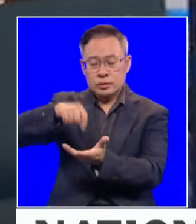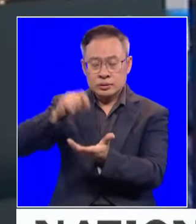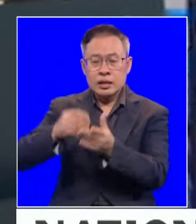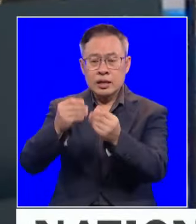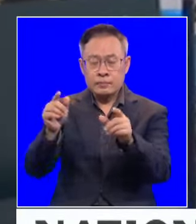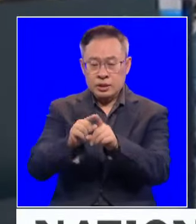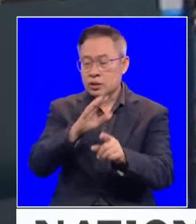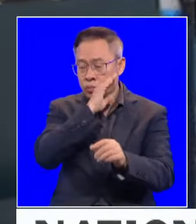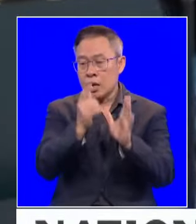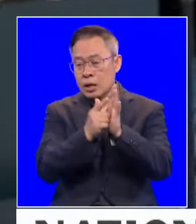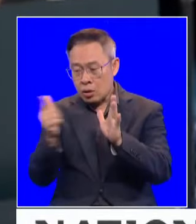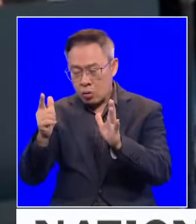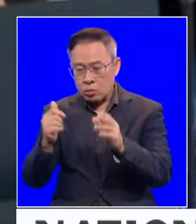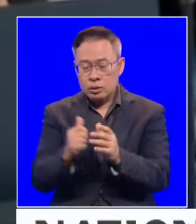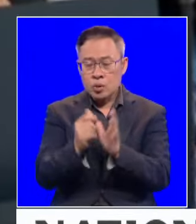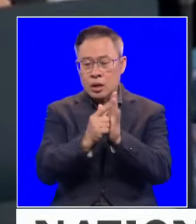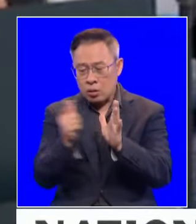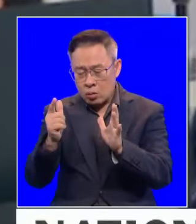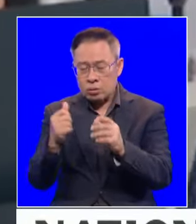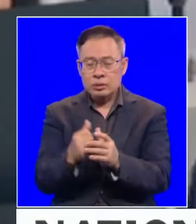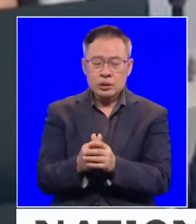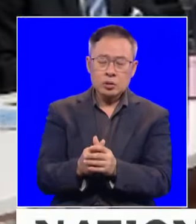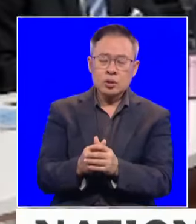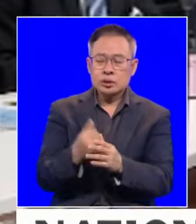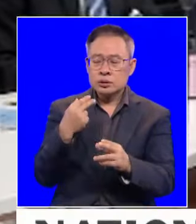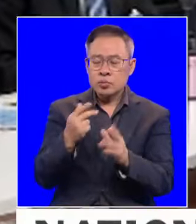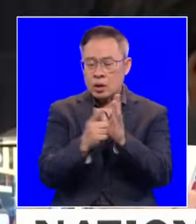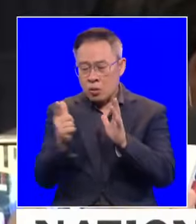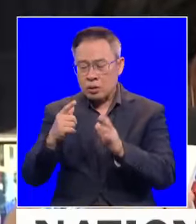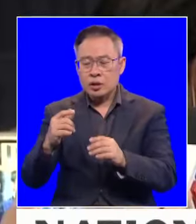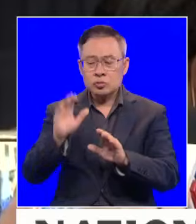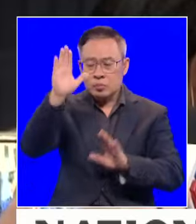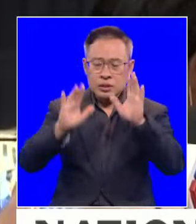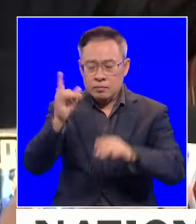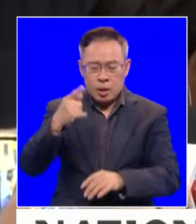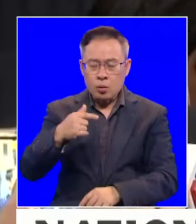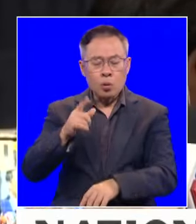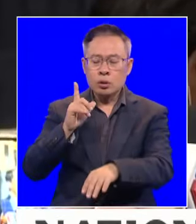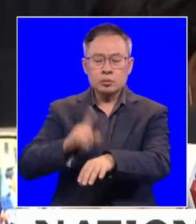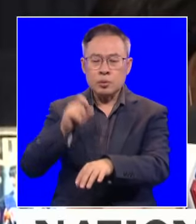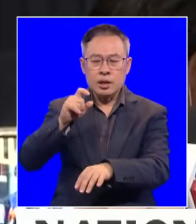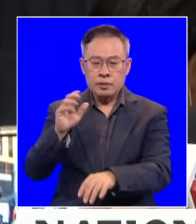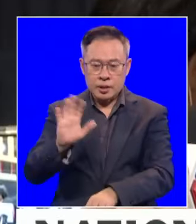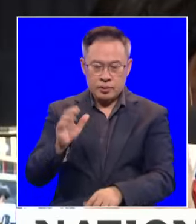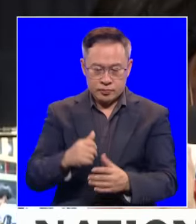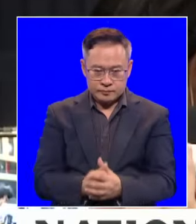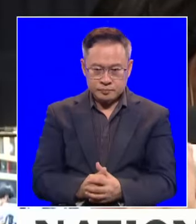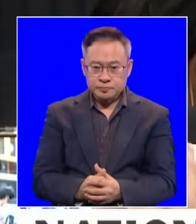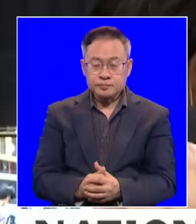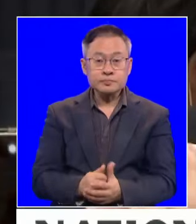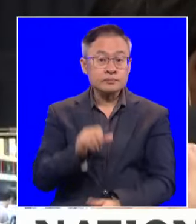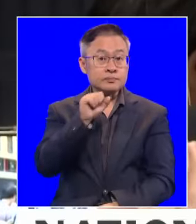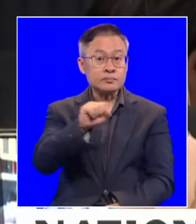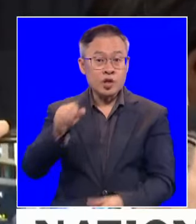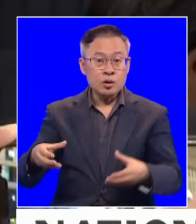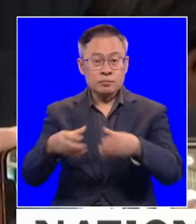แล้วกลับเข้าไปอีกอาจทำให้เกิดความยุ่งยากค่ะด้านนายปกรณ์วุฒิอุดมพิพัฒน์สกุลส.ส.บัญชีรายชื่อพรรคประชาชนในฐานะประธานวิป